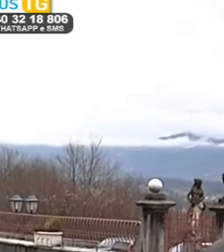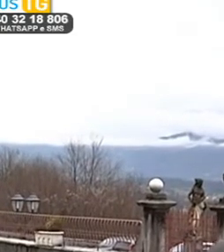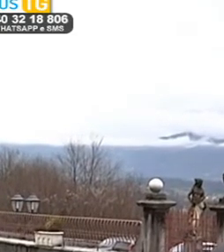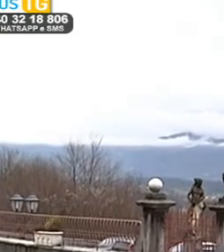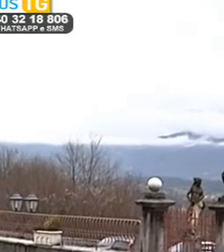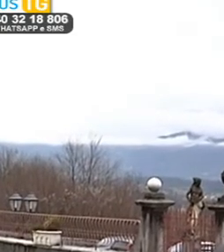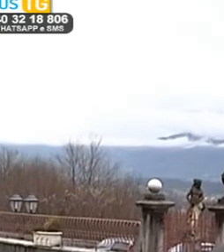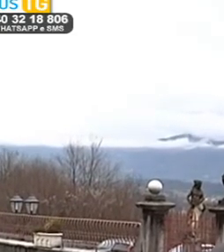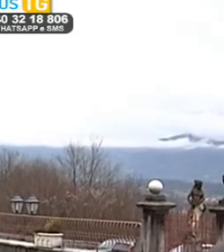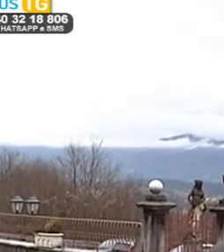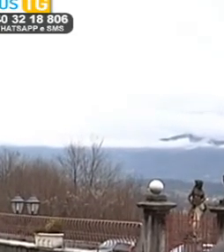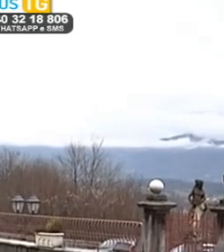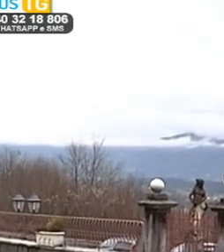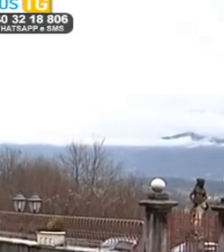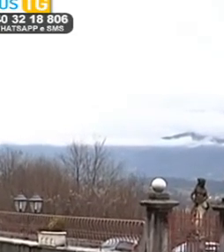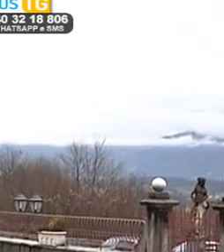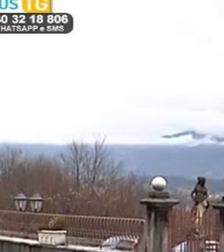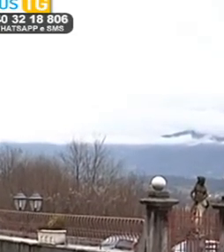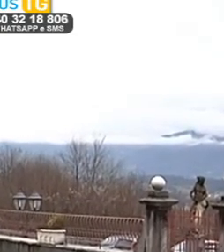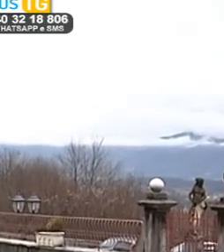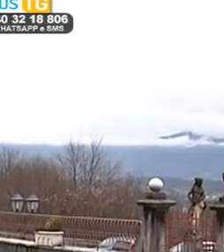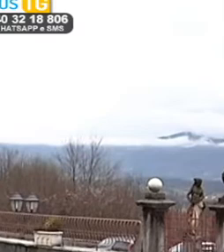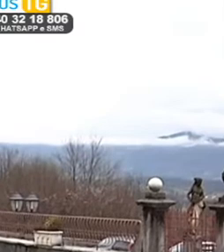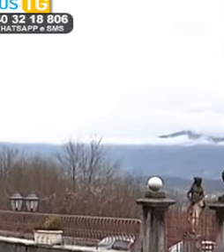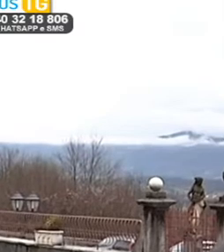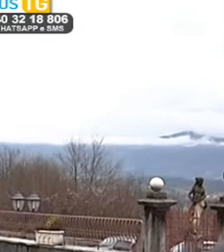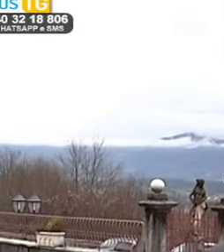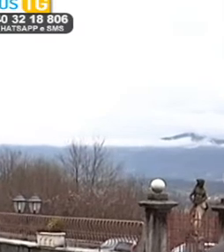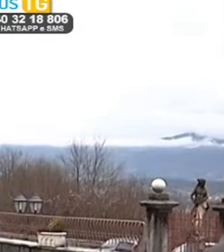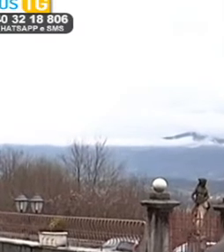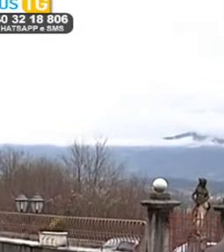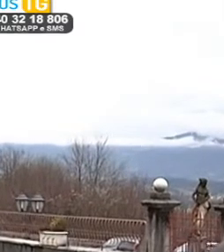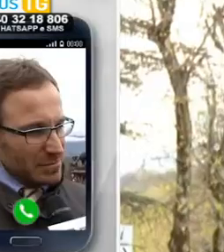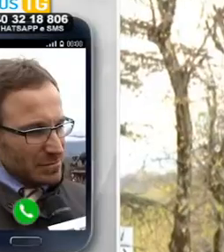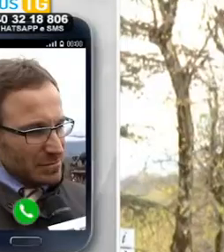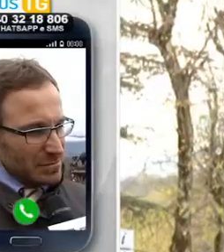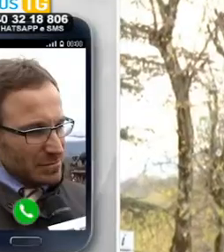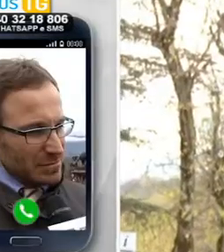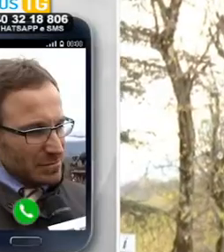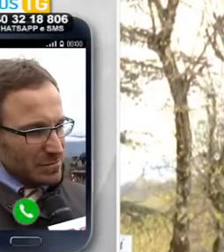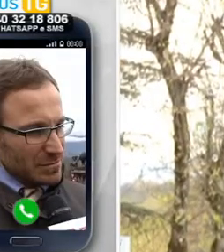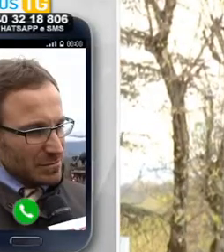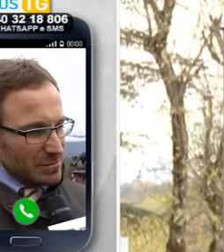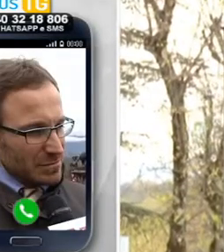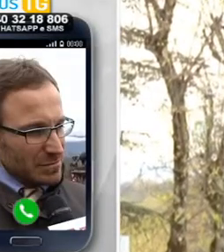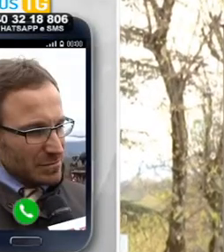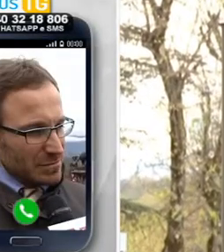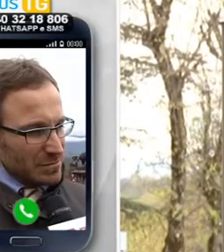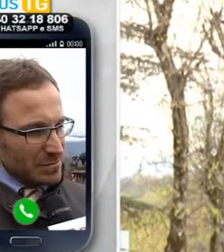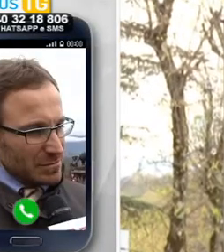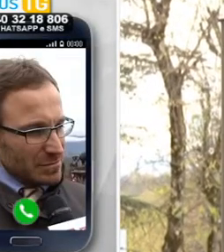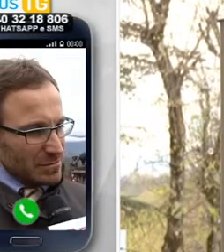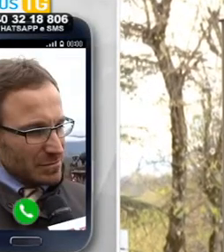dei residenti all'estero è il sindaco di uno fra i comuni bellunesi dove l'emigrazione è forte. Se sono iscritti all'AIRE non sono